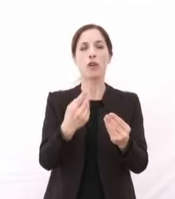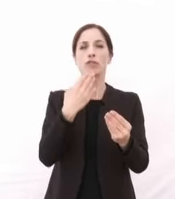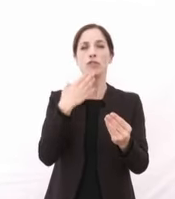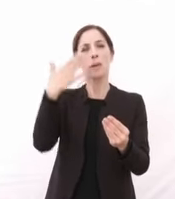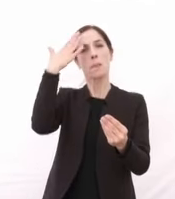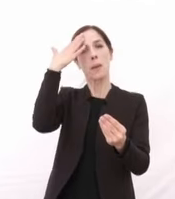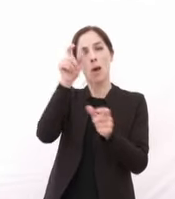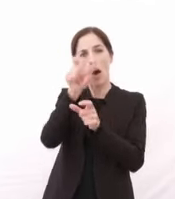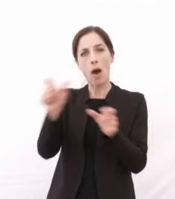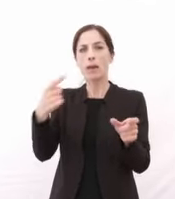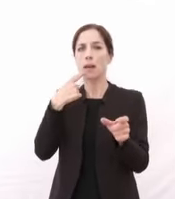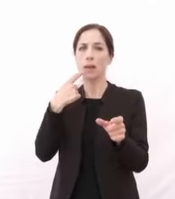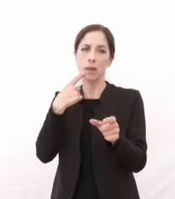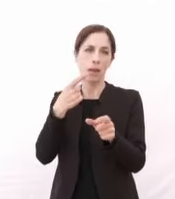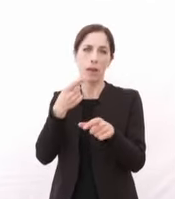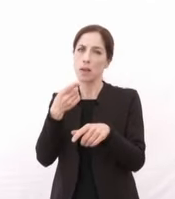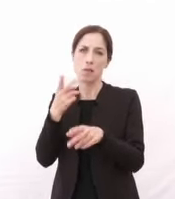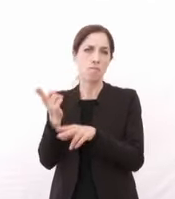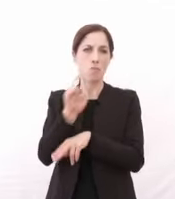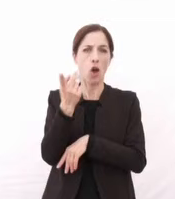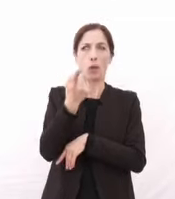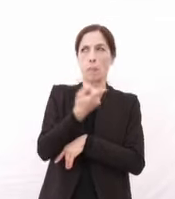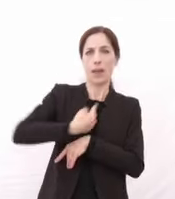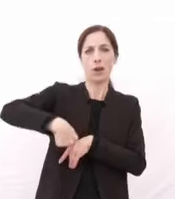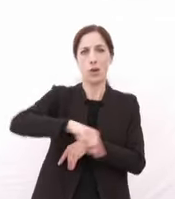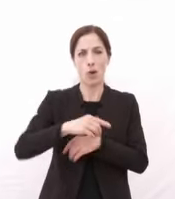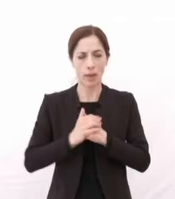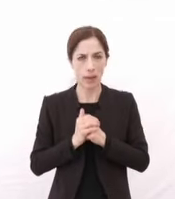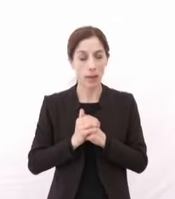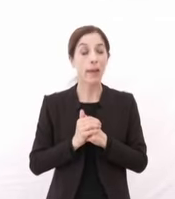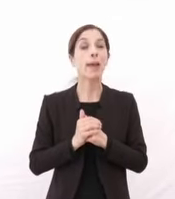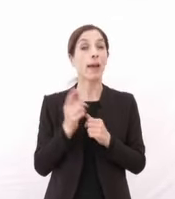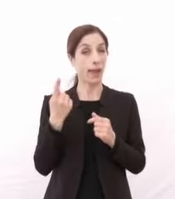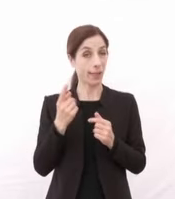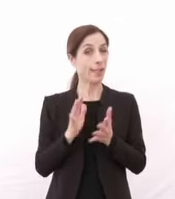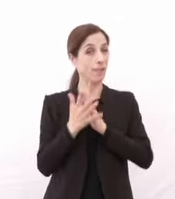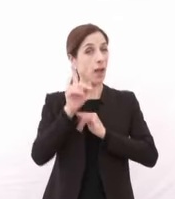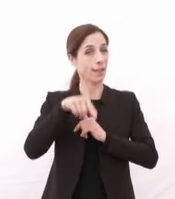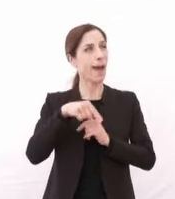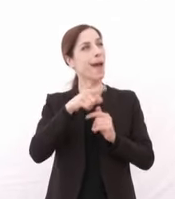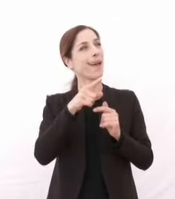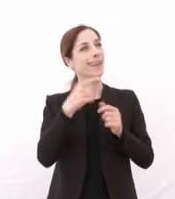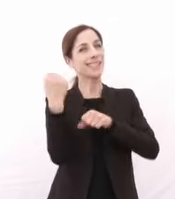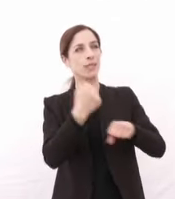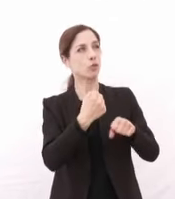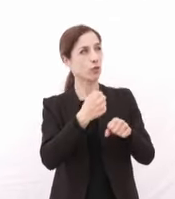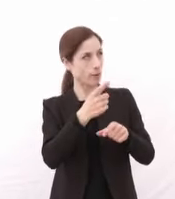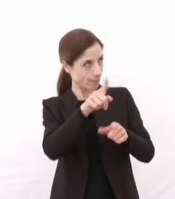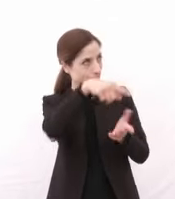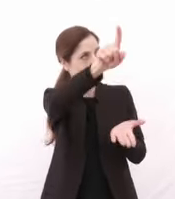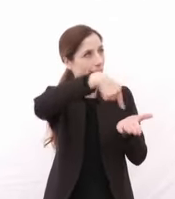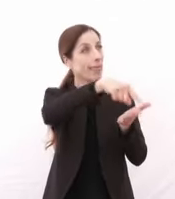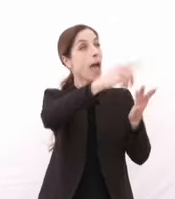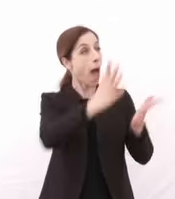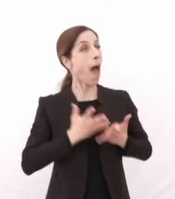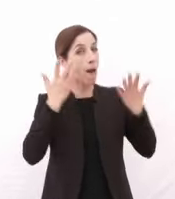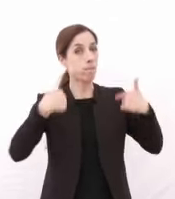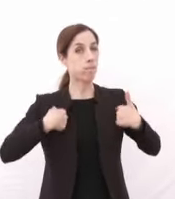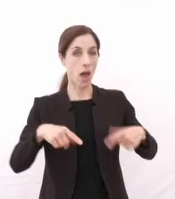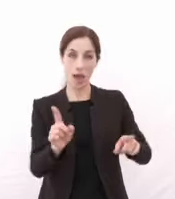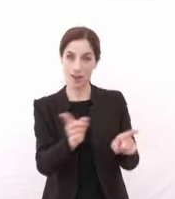perso la vita per noi e pretendere a gran voce che le istituzioni non ci abbandonino, perché se oltre